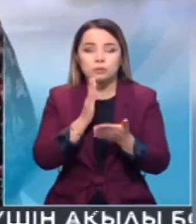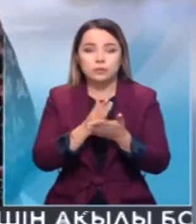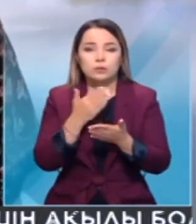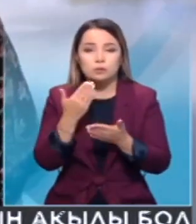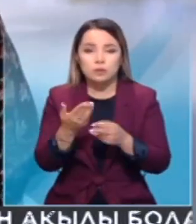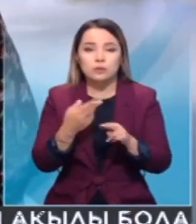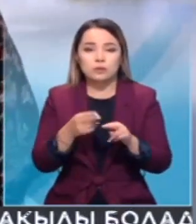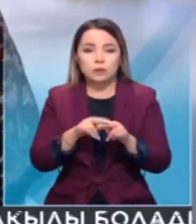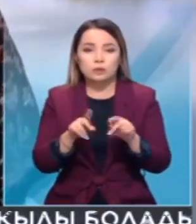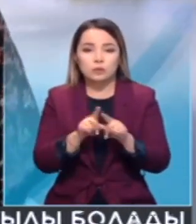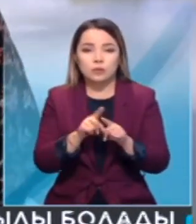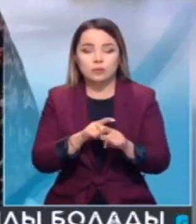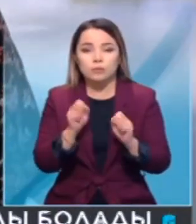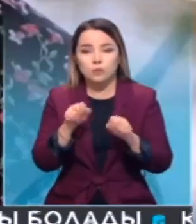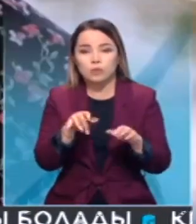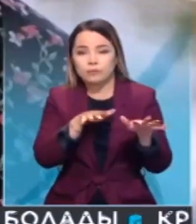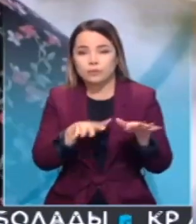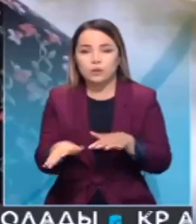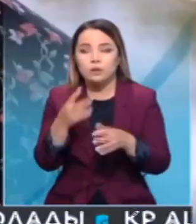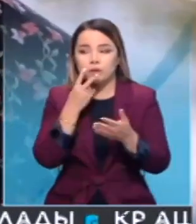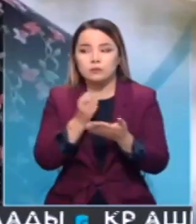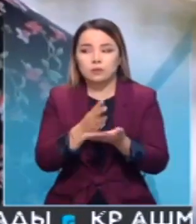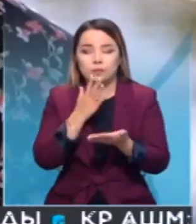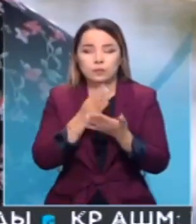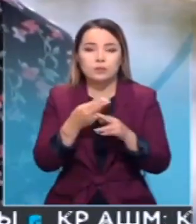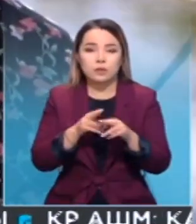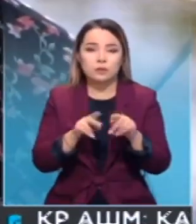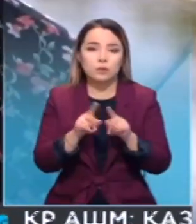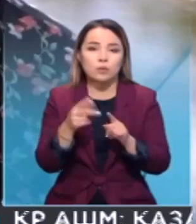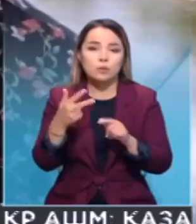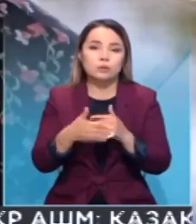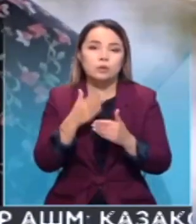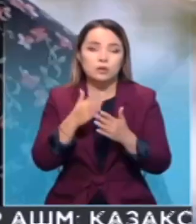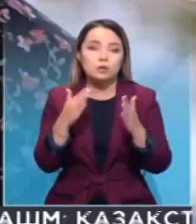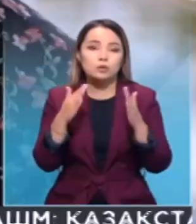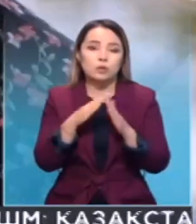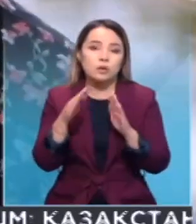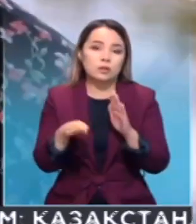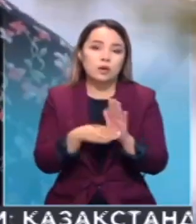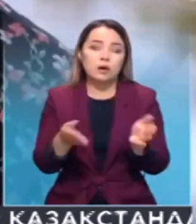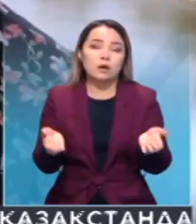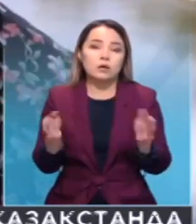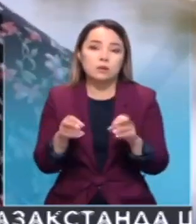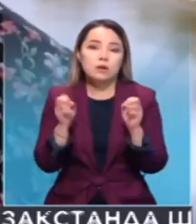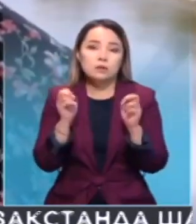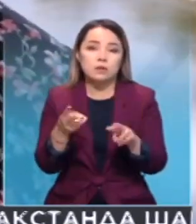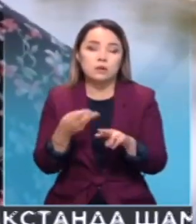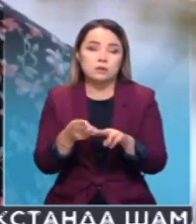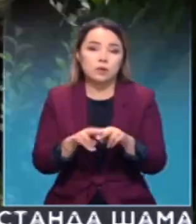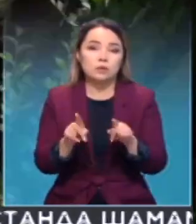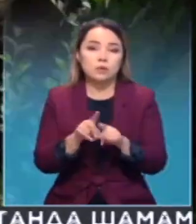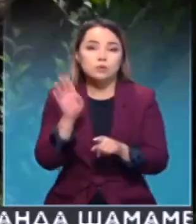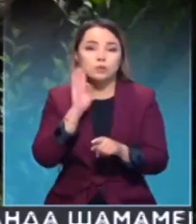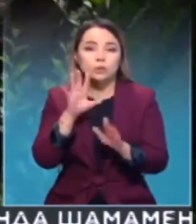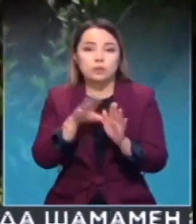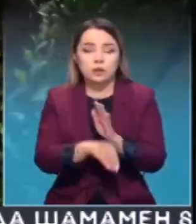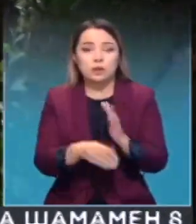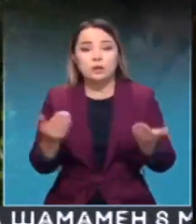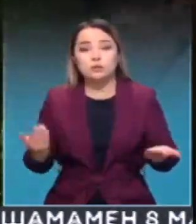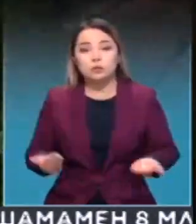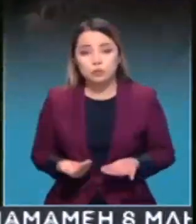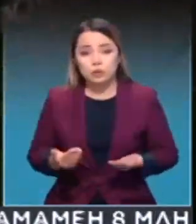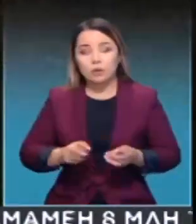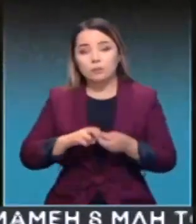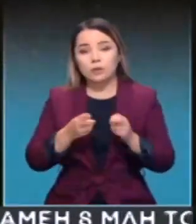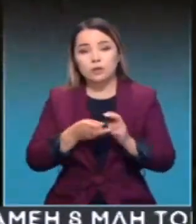бәріміз кетіп қалайық деп тұрмыз ғой енді. Мына 30 шақты үй кетеді деп айта алмаймыз ғой. Кетсе премстанцияның бәрі кетеді ол суға. Тұрғындар